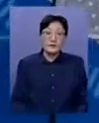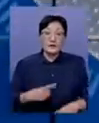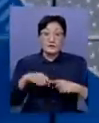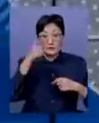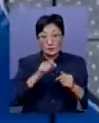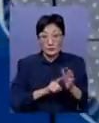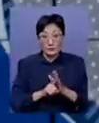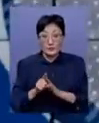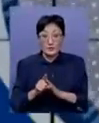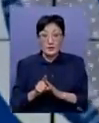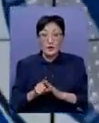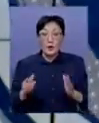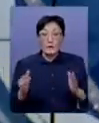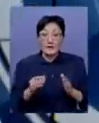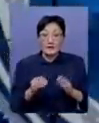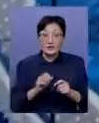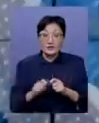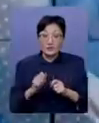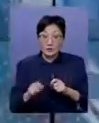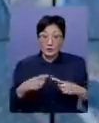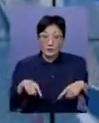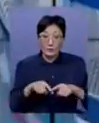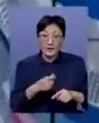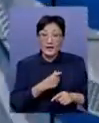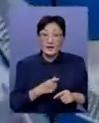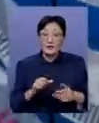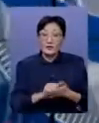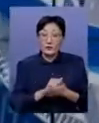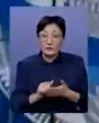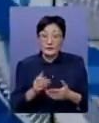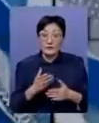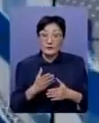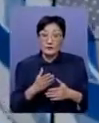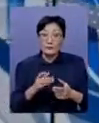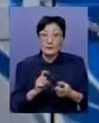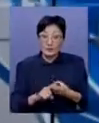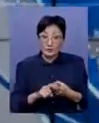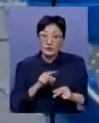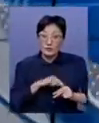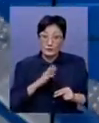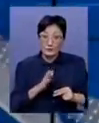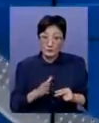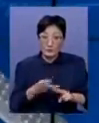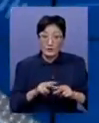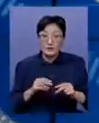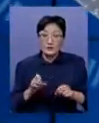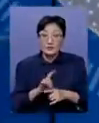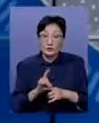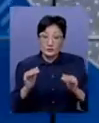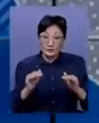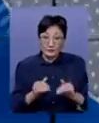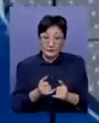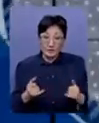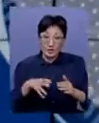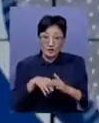Келес жылдан бастап микроқаржыландыру ұйымдары лицензиямен ғана жұмыс істейтін болады. Бұл талап осы нарықтағы алаяқтықты төмендету